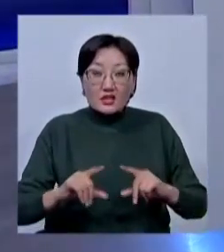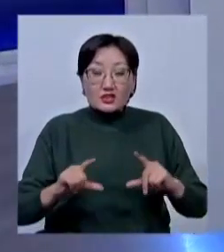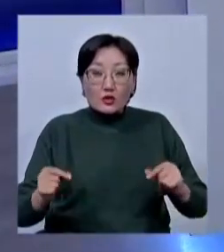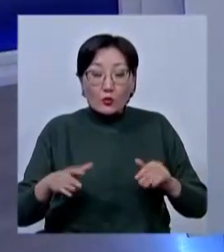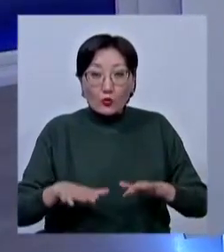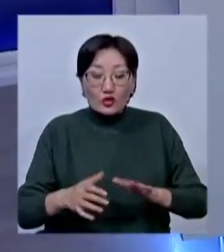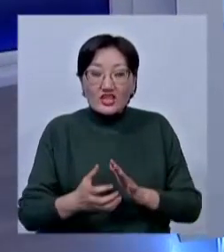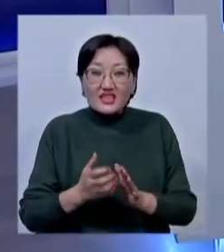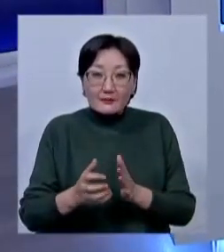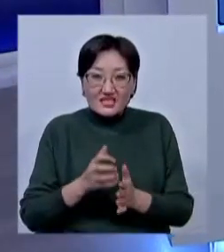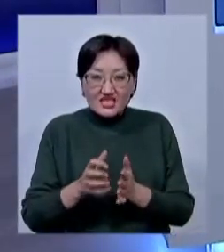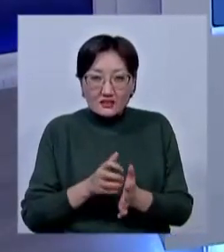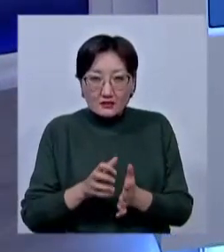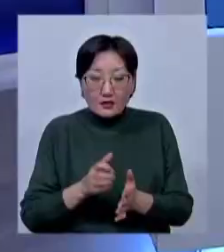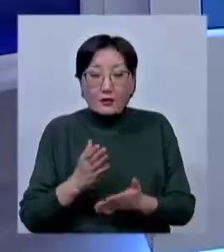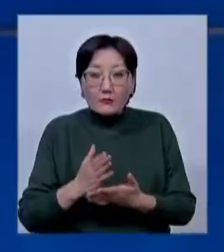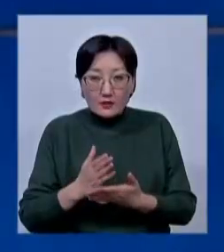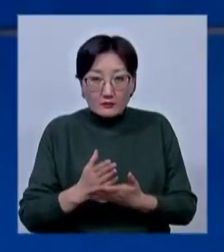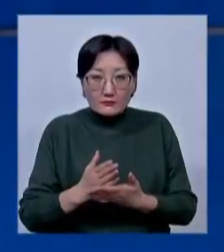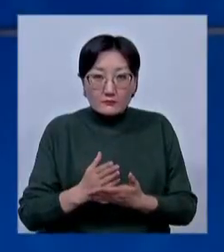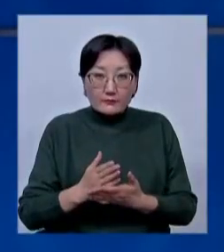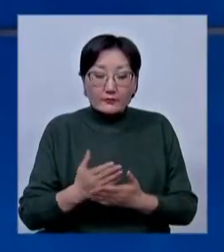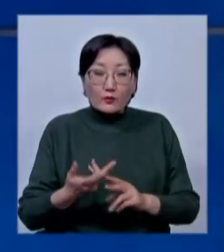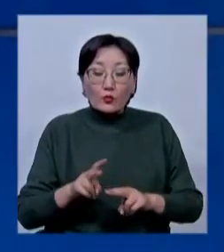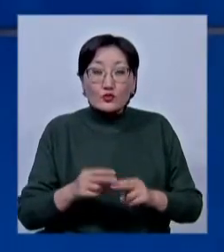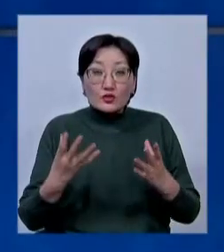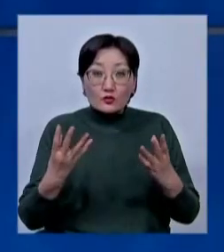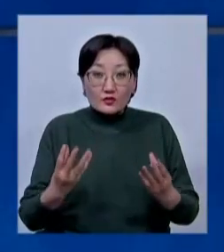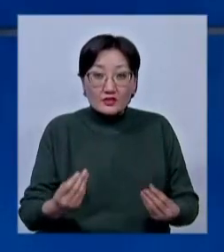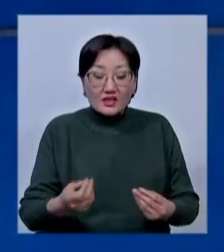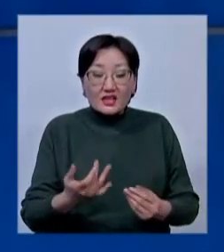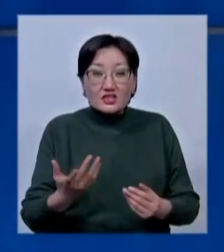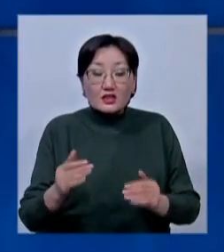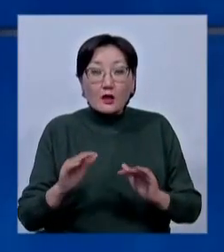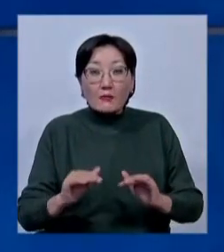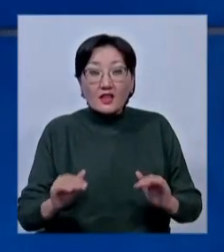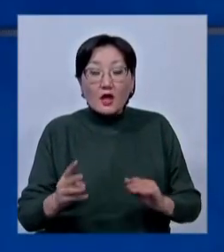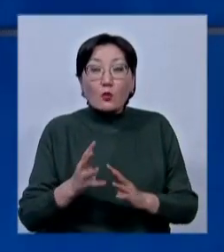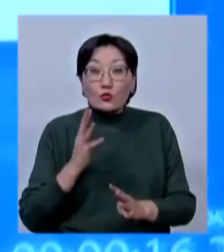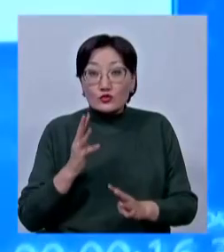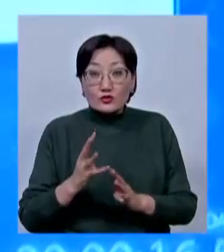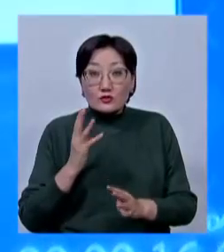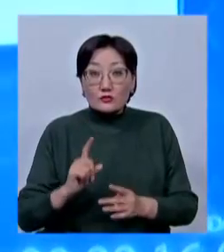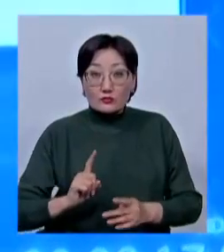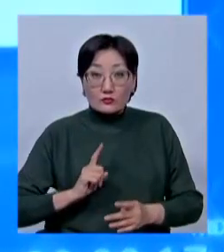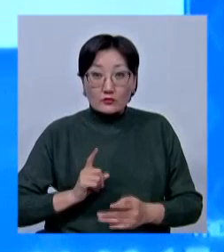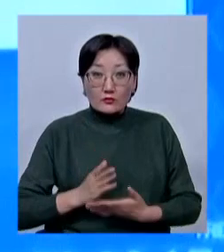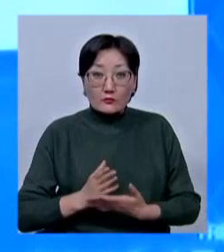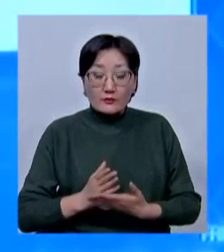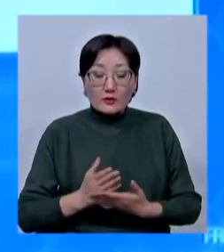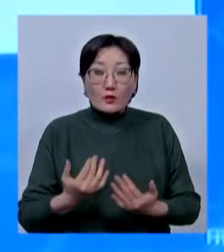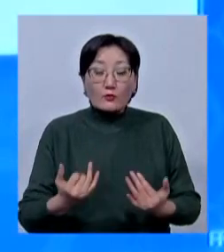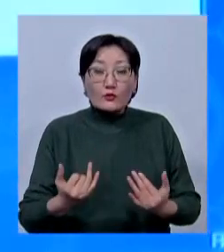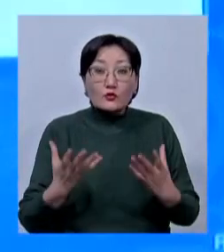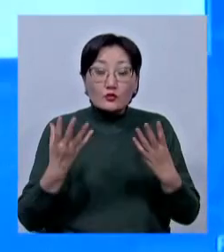орын тапшылығы бар екені белгілі. Осы күні қанша бала кезекте тұр Алматыда? Енді